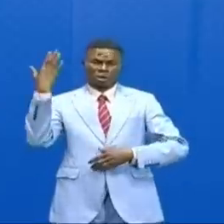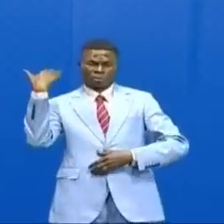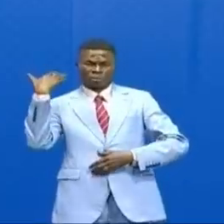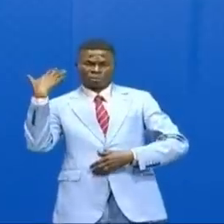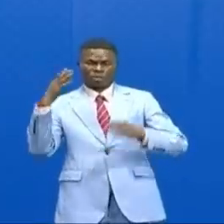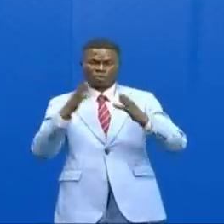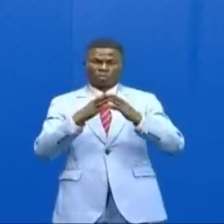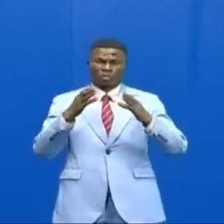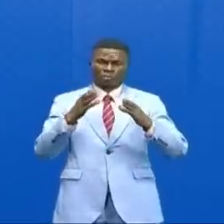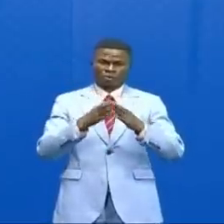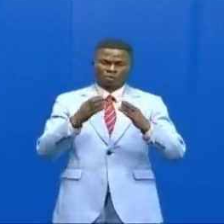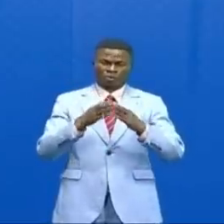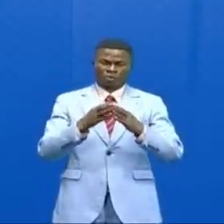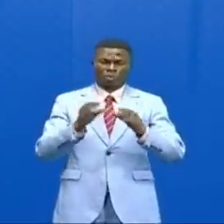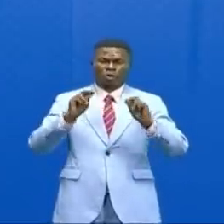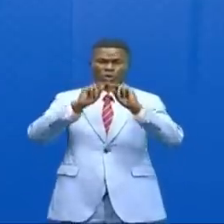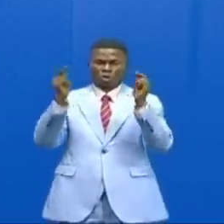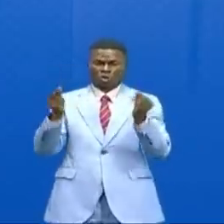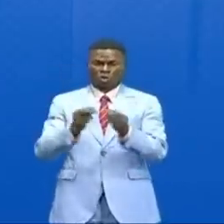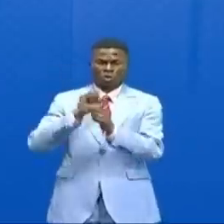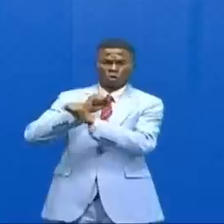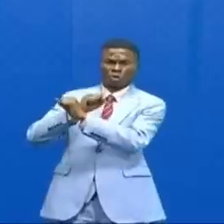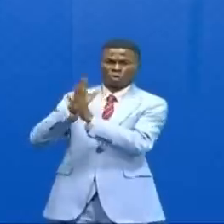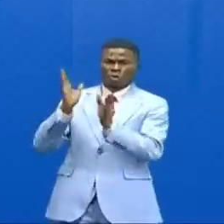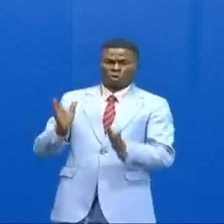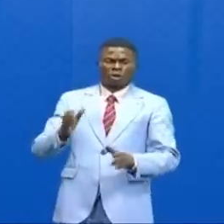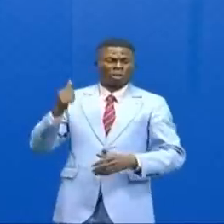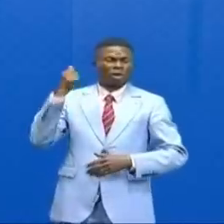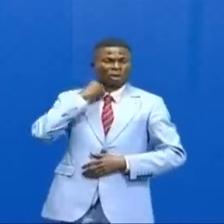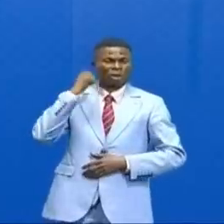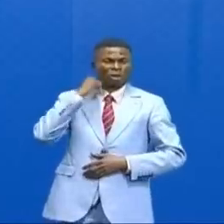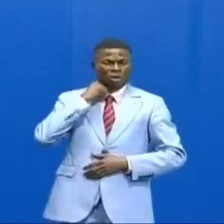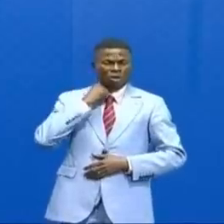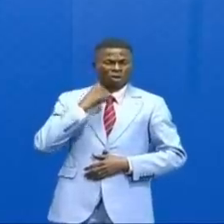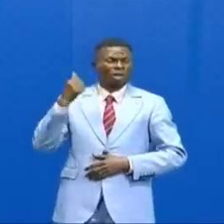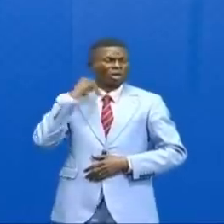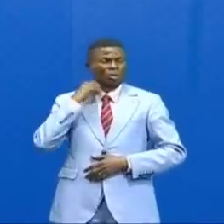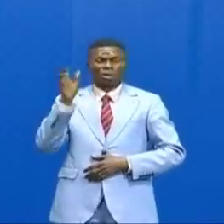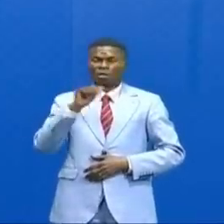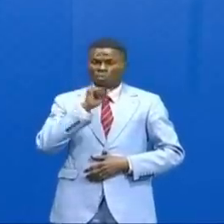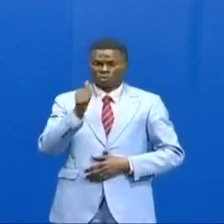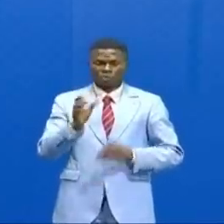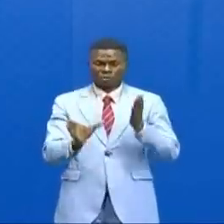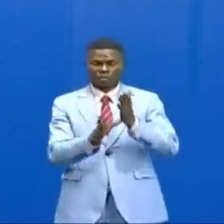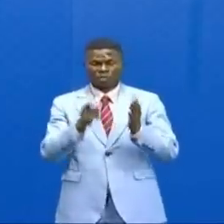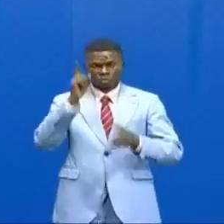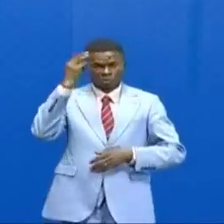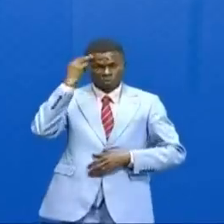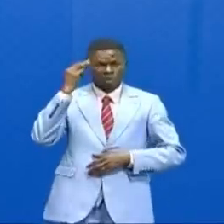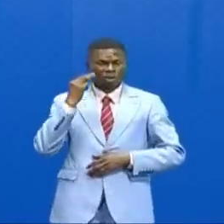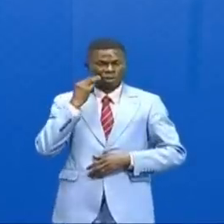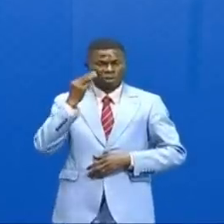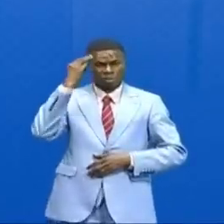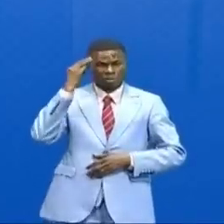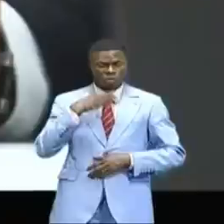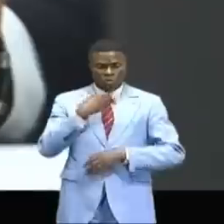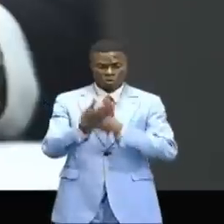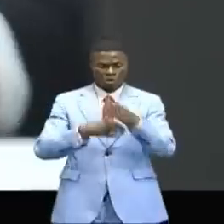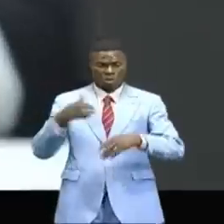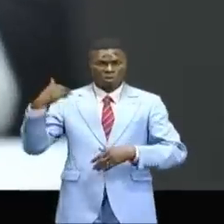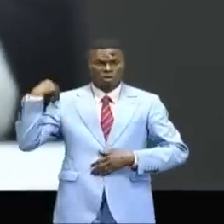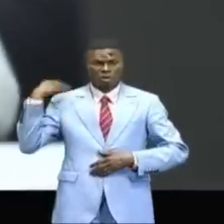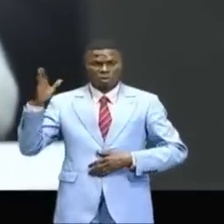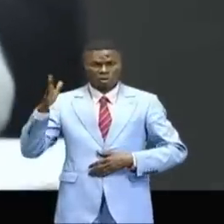avec les organisations syndicales des médecins et non-médecins, le vice-premier ministre, ministre de la Fonction